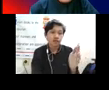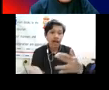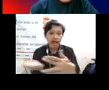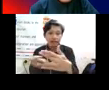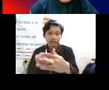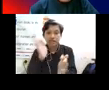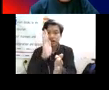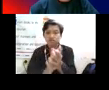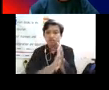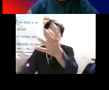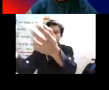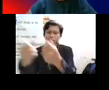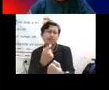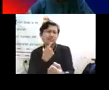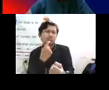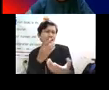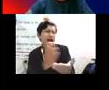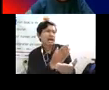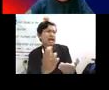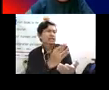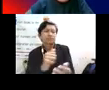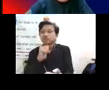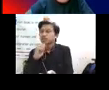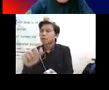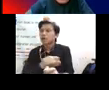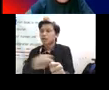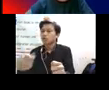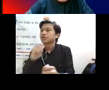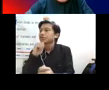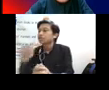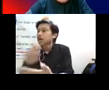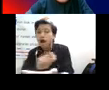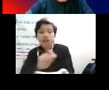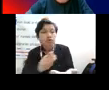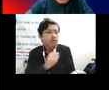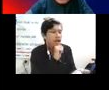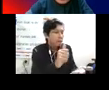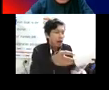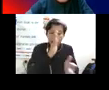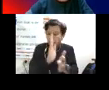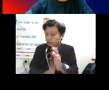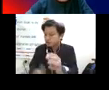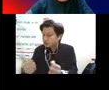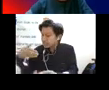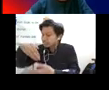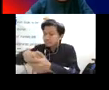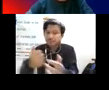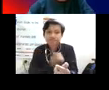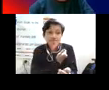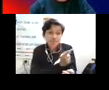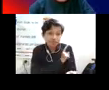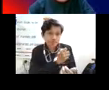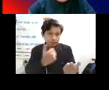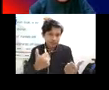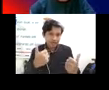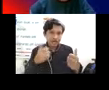ini di sini Saya punya beberapa artikel itu bisa langsung dimasukkan semua tiga-tiganya di blog kemudian klik open